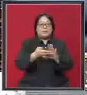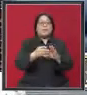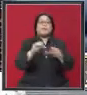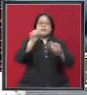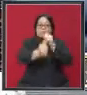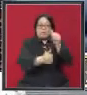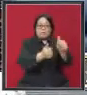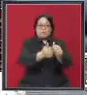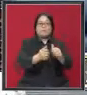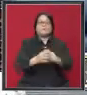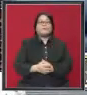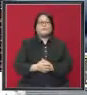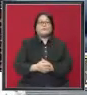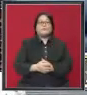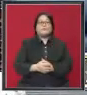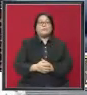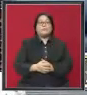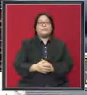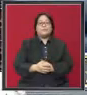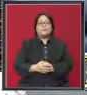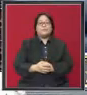secara automatik.